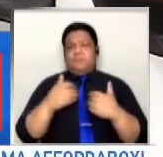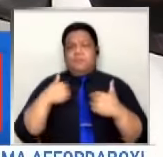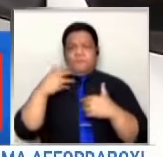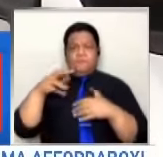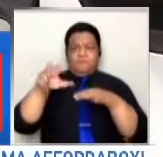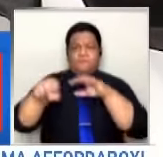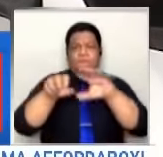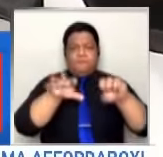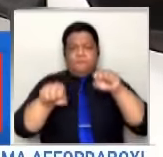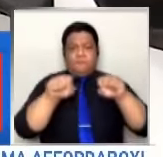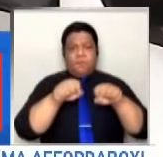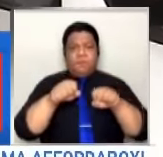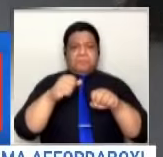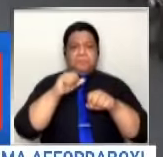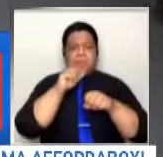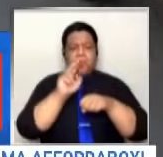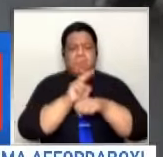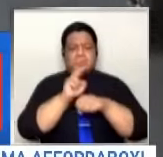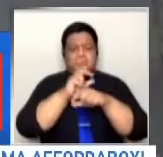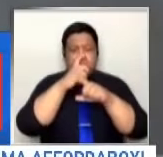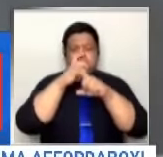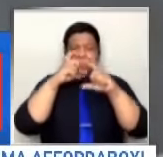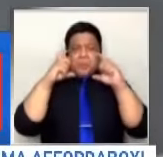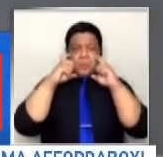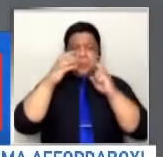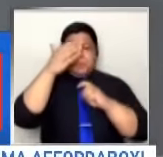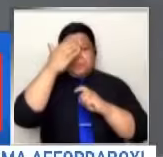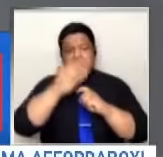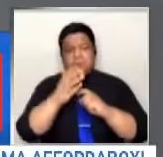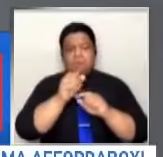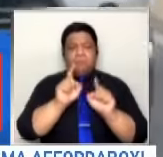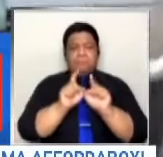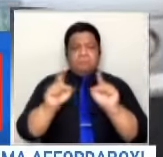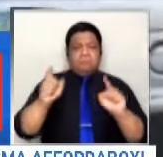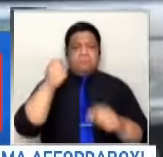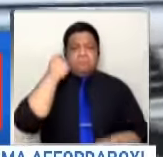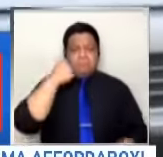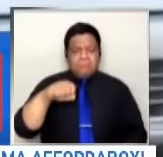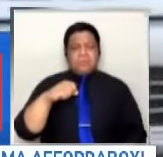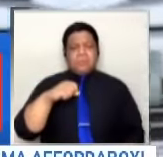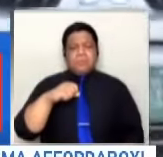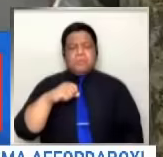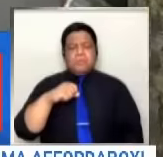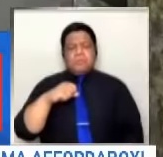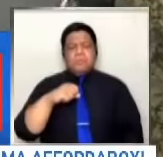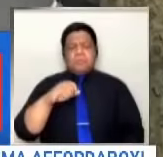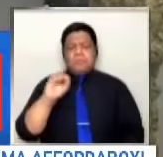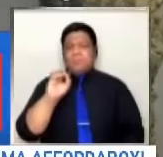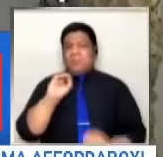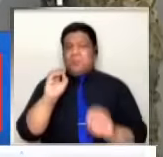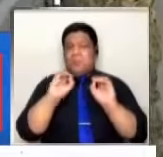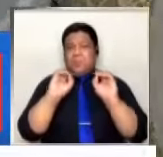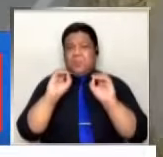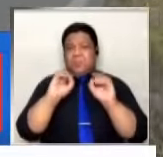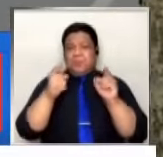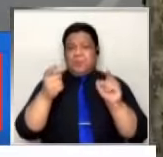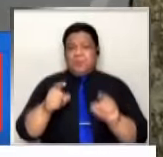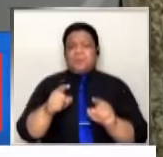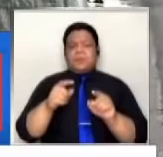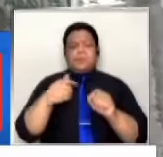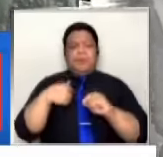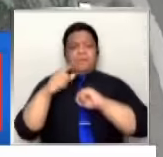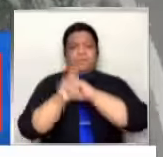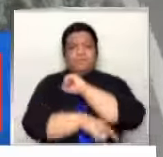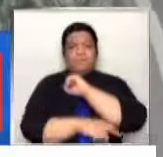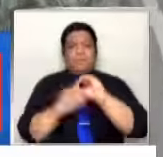shield, pati yung physical distancing na violation po. Pero wala pong hulihan na nangyari. They were just fine. May pa na